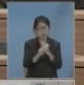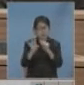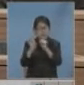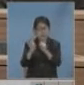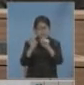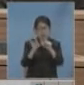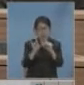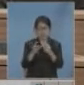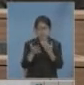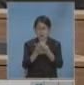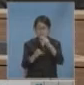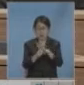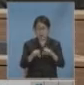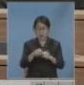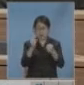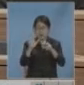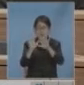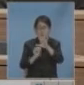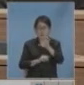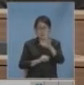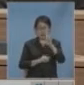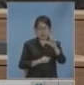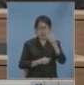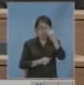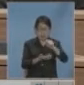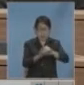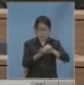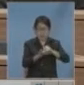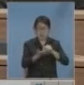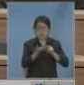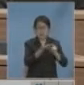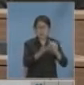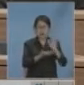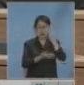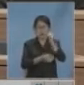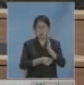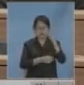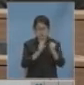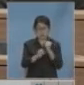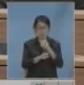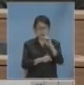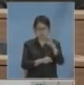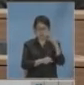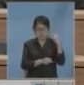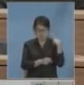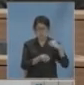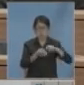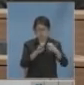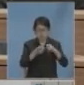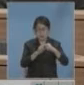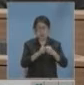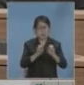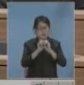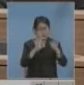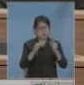ปประมาณ500ล้านบาททำไมไม่ตั้งให้เรียบร้อยปี57นี้เดี๋ยวก็มีปัญหาอีกครับปัญหาต่างๆเหล่านี้สะท้อนถึงวินัยการเงินการคลังของรัฐ